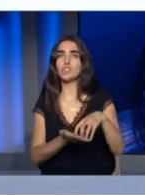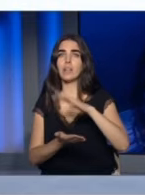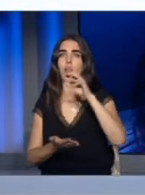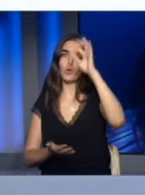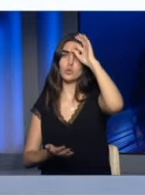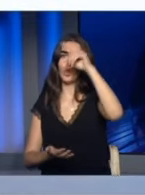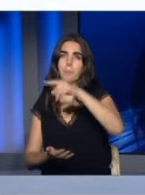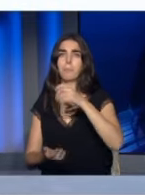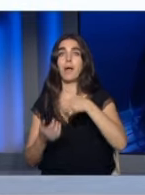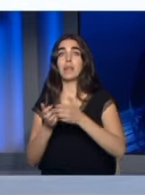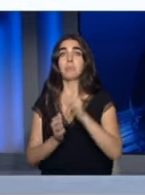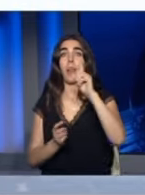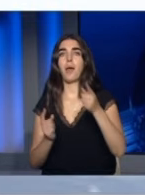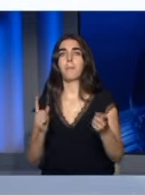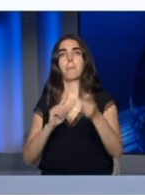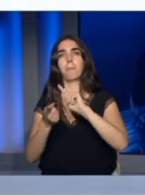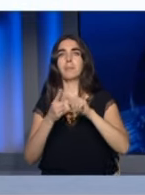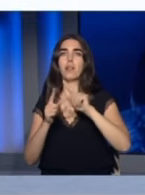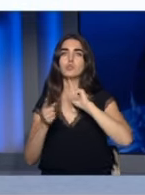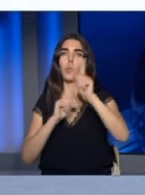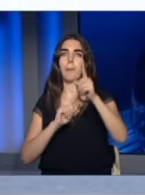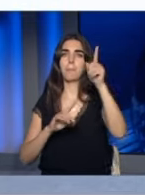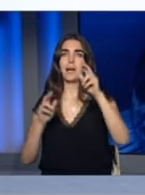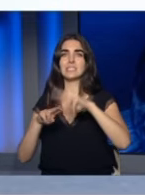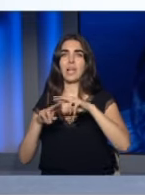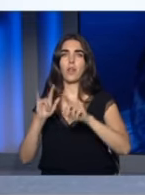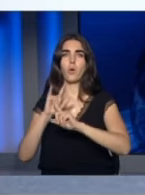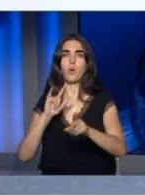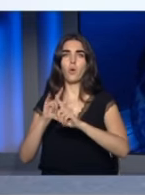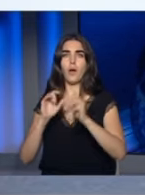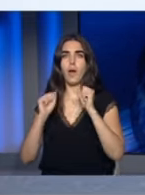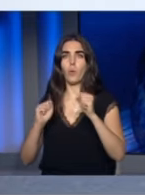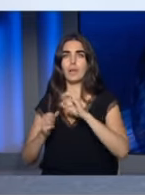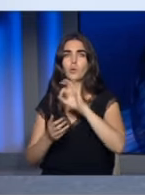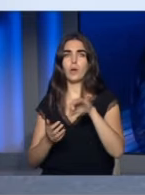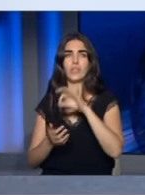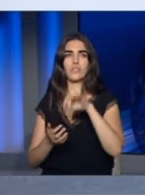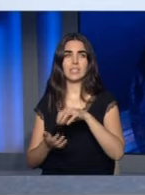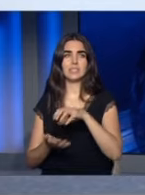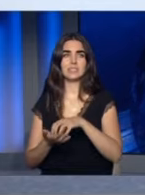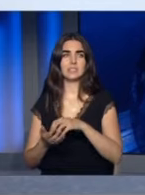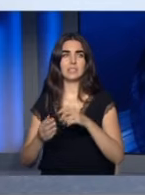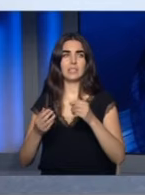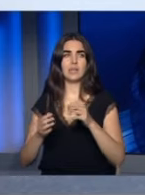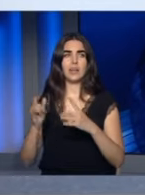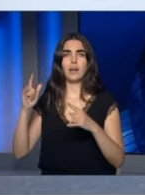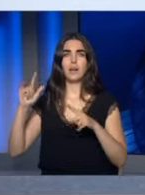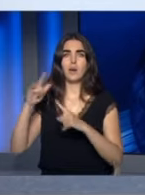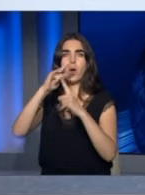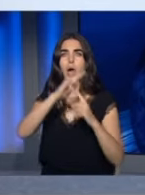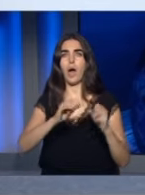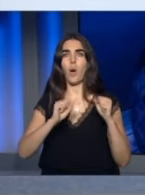المقابل حزب الله استهدف اليه للعدو الاسرائيلي في موقع العباد واحرقها صاروخ اعتراضي انفجر في اجواء